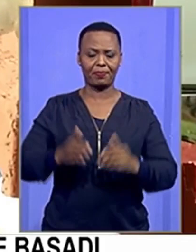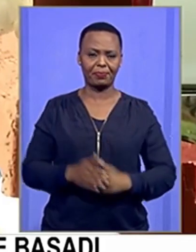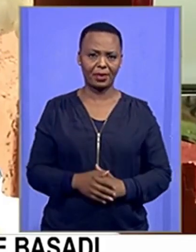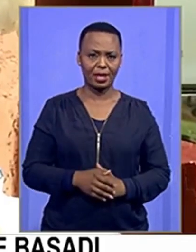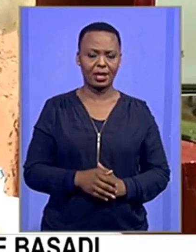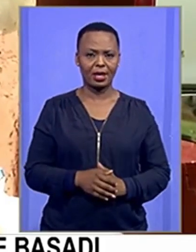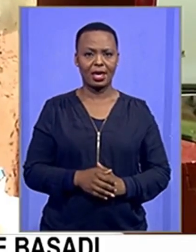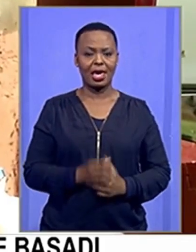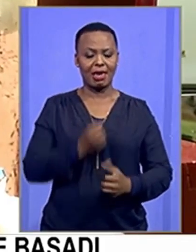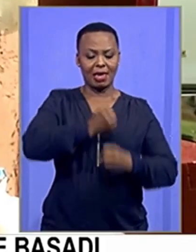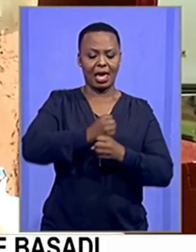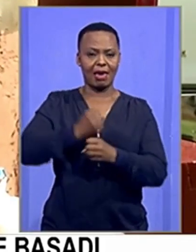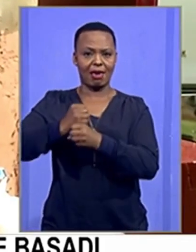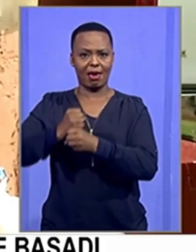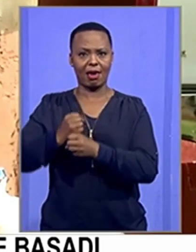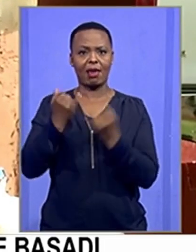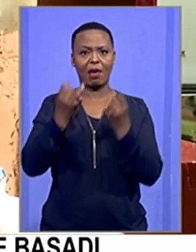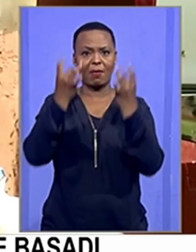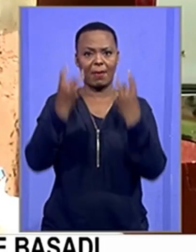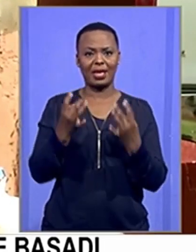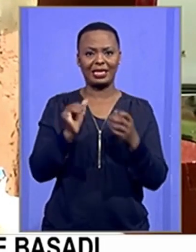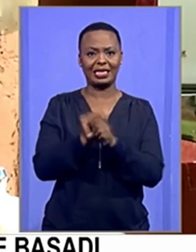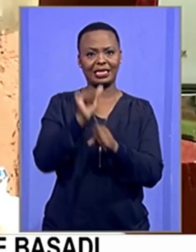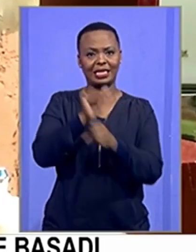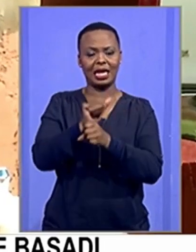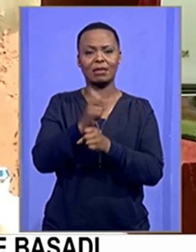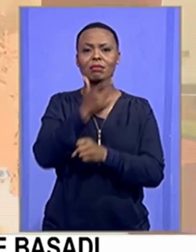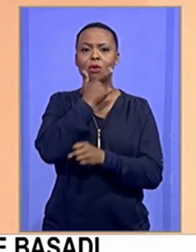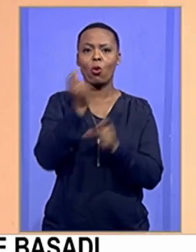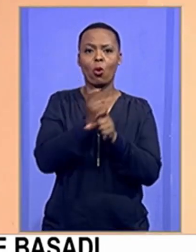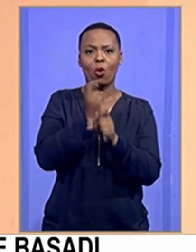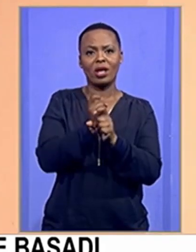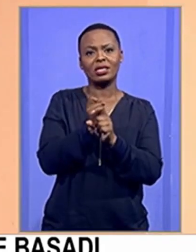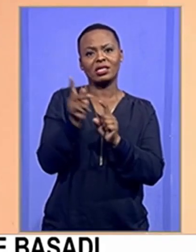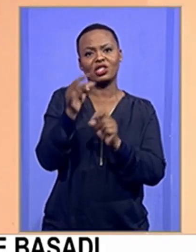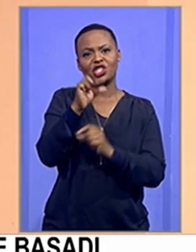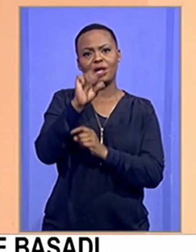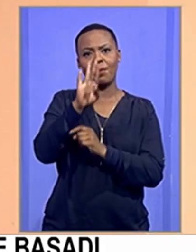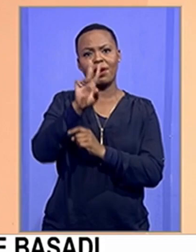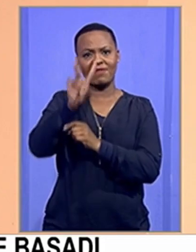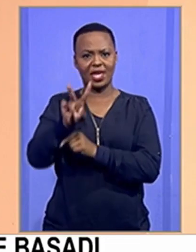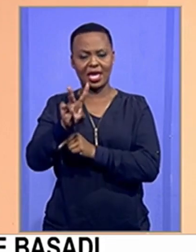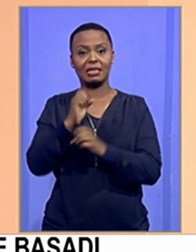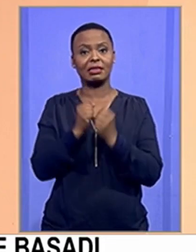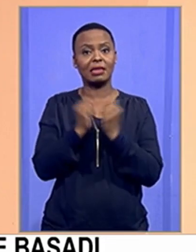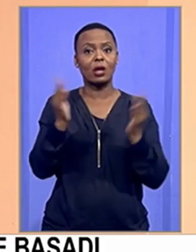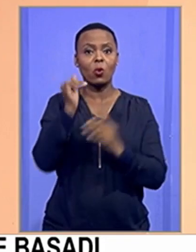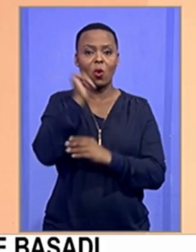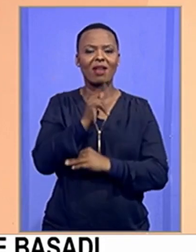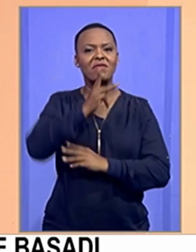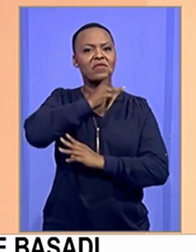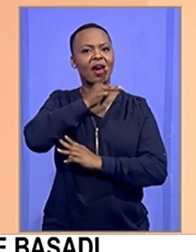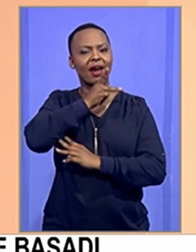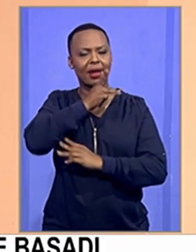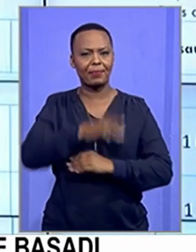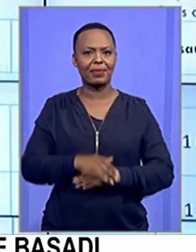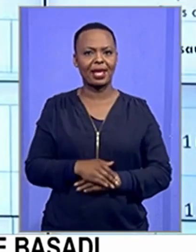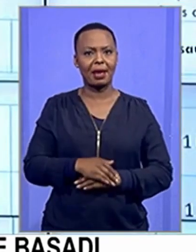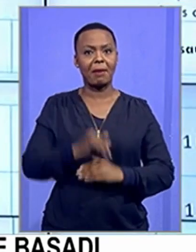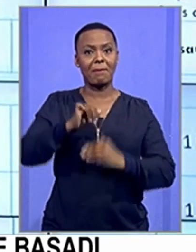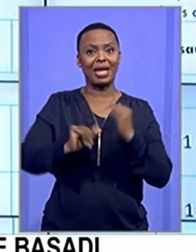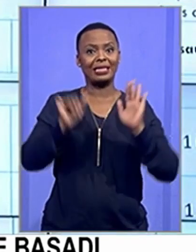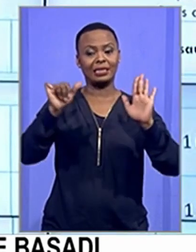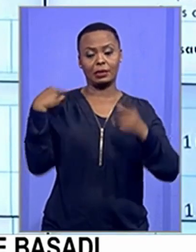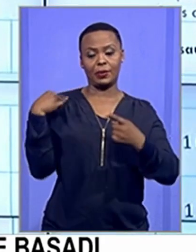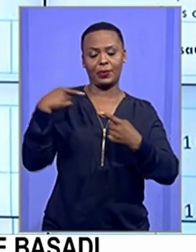ngwaga le ngwaga la matšatši a lesometharo go lwantša dikgaruru kgahlanong le basadi le bana le thoma ka la bohlano. Mo dikgweding tše 6 tša go